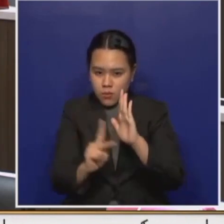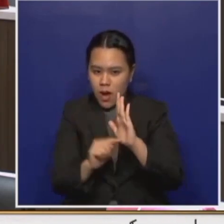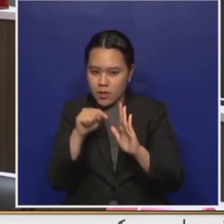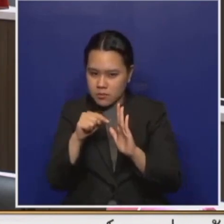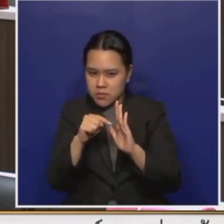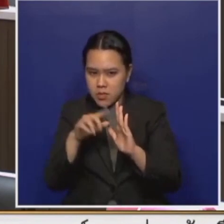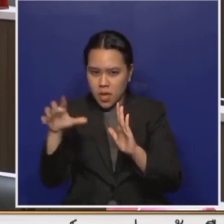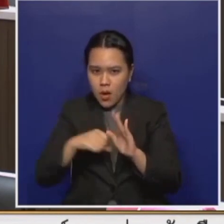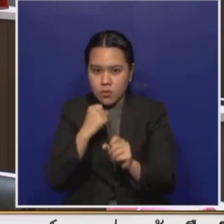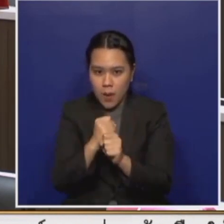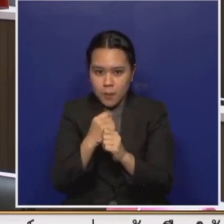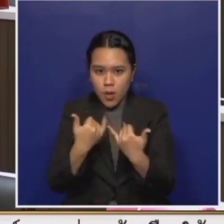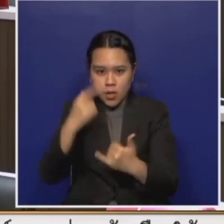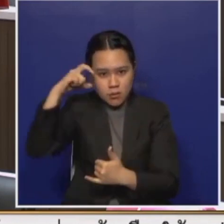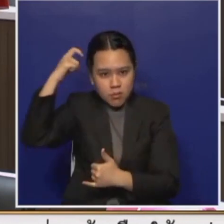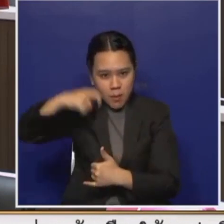ประมาตรณ์เมั้ครับ